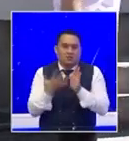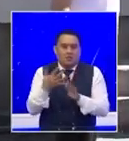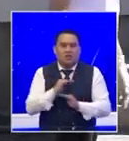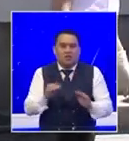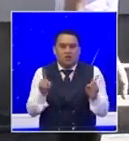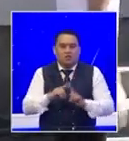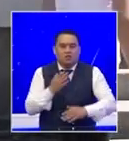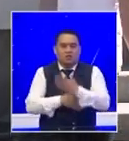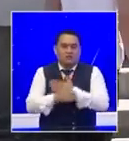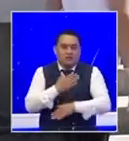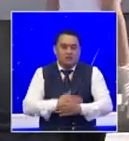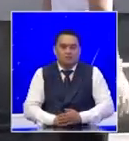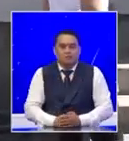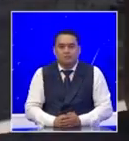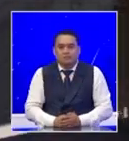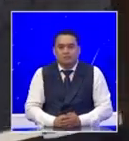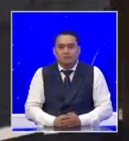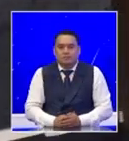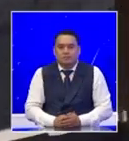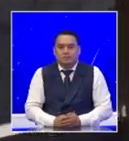с особыми потребностями.